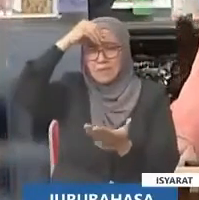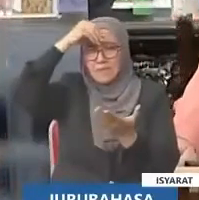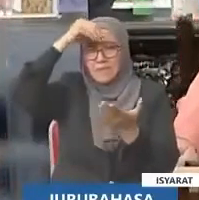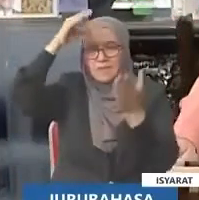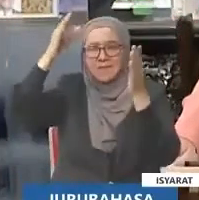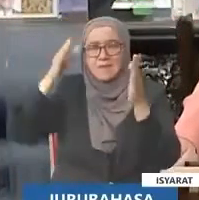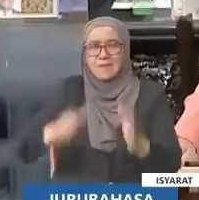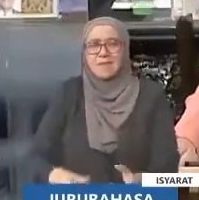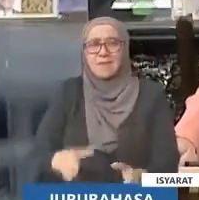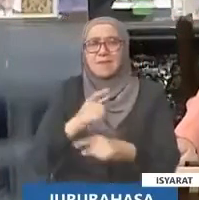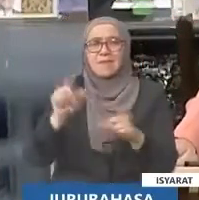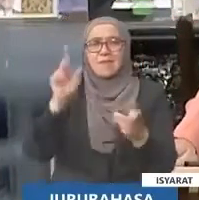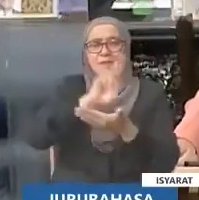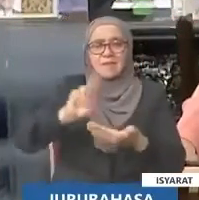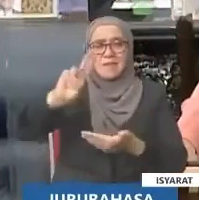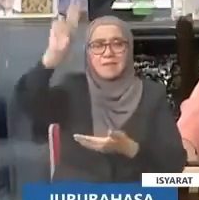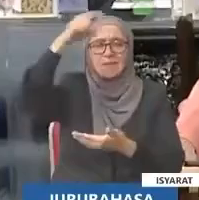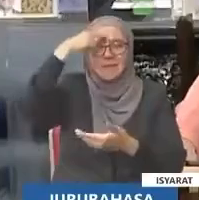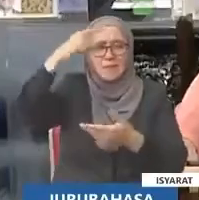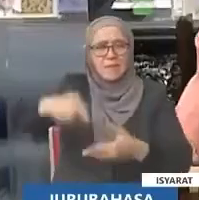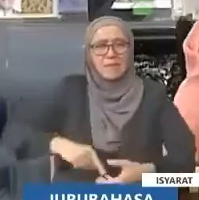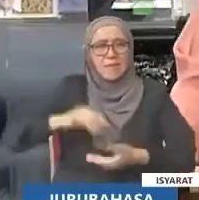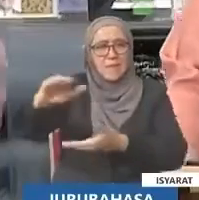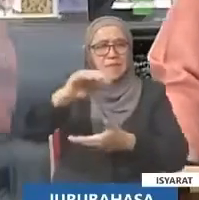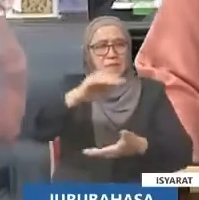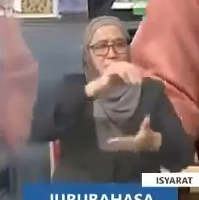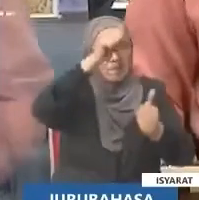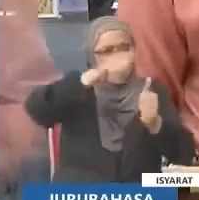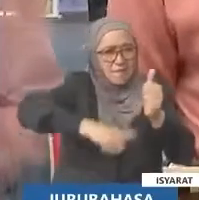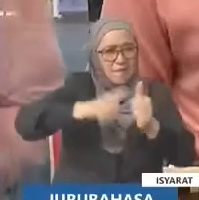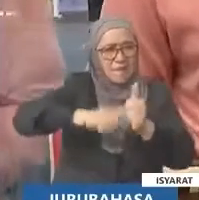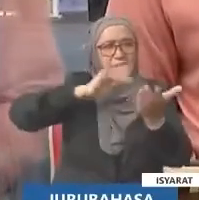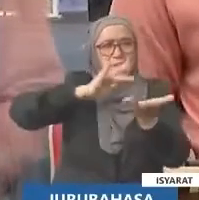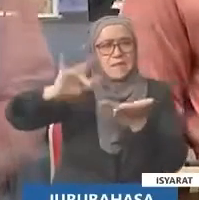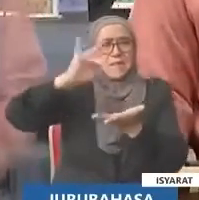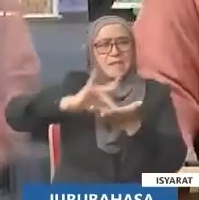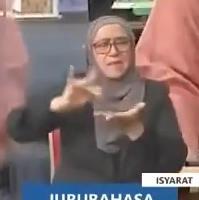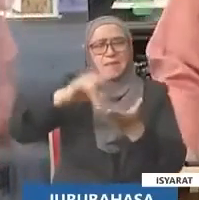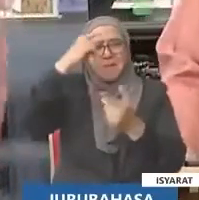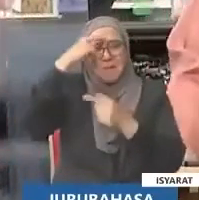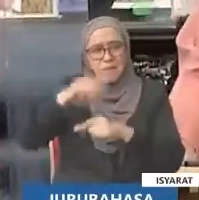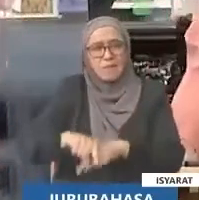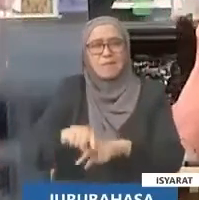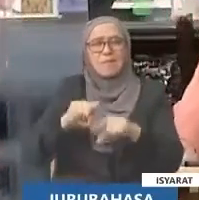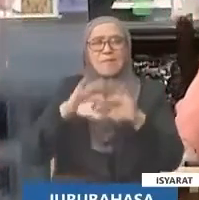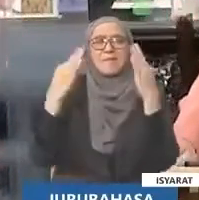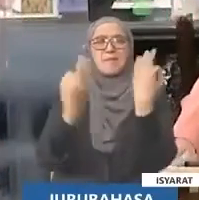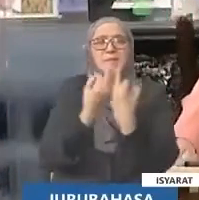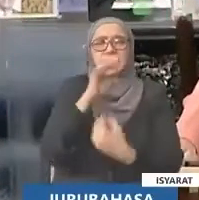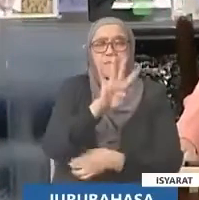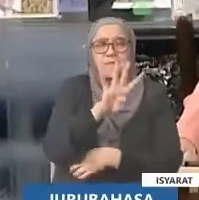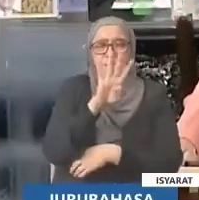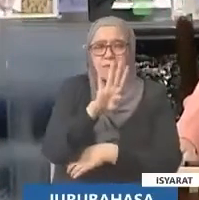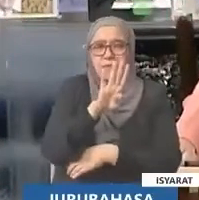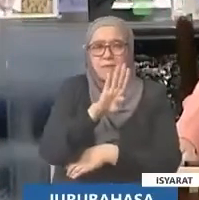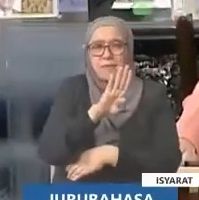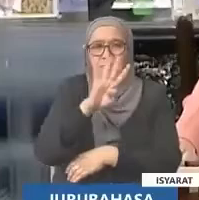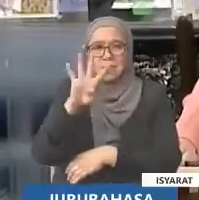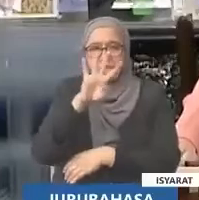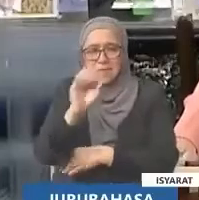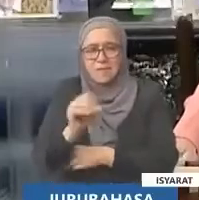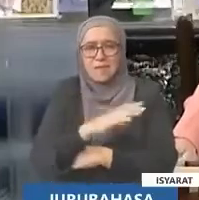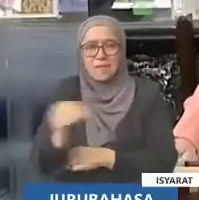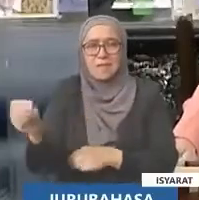kepada setiap pelajar B40 di institusi pengajian tinggi. Bagi tujuan ini, kerajaan akan menyediakan